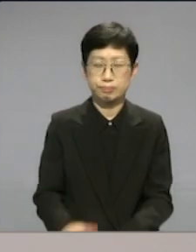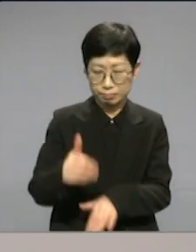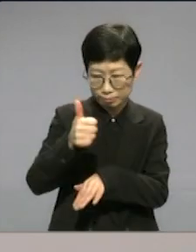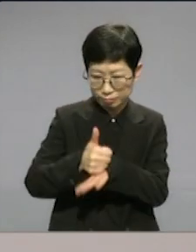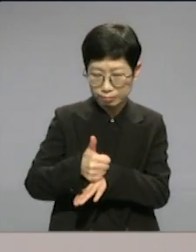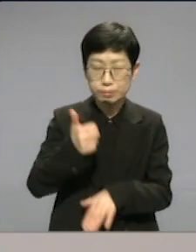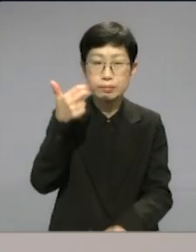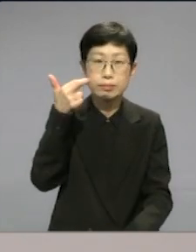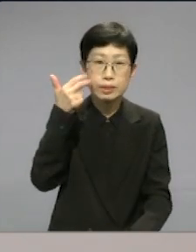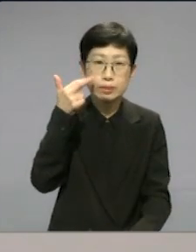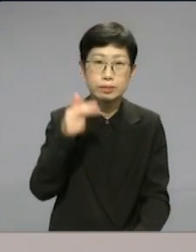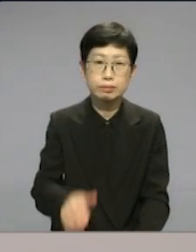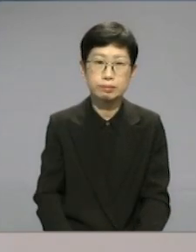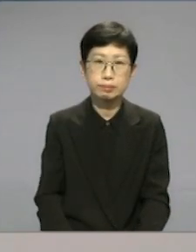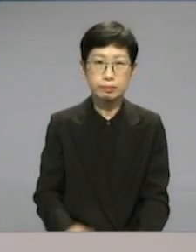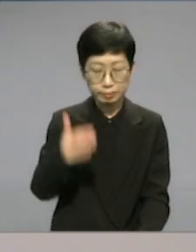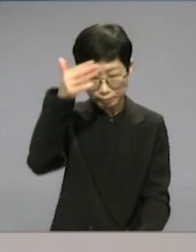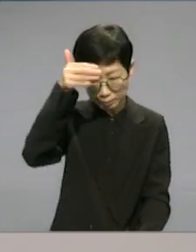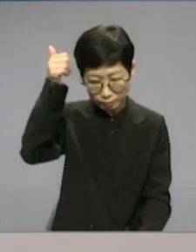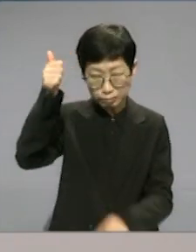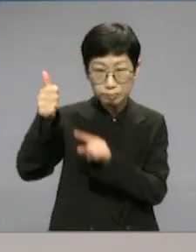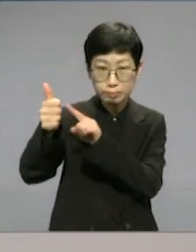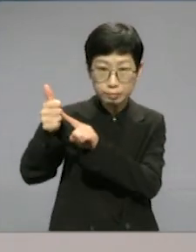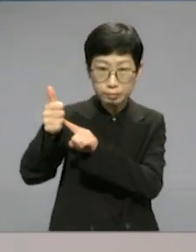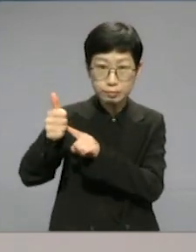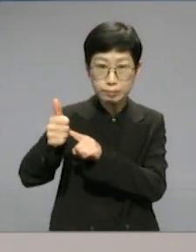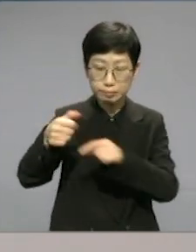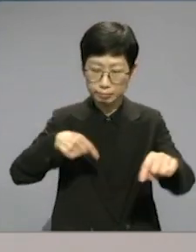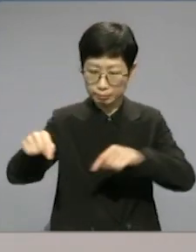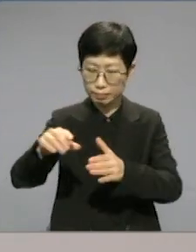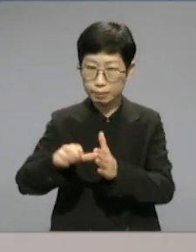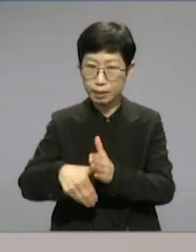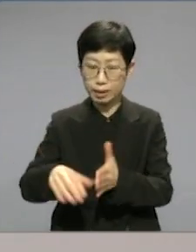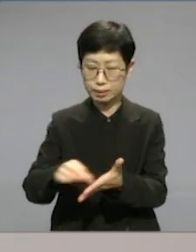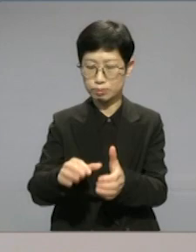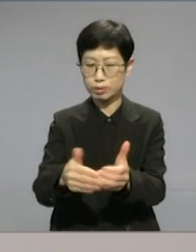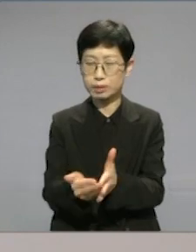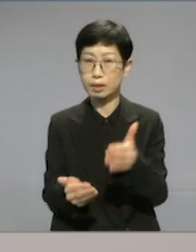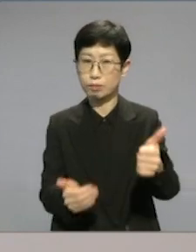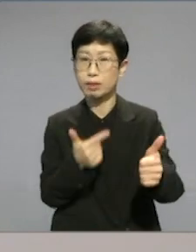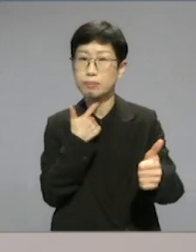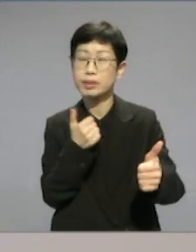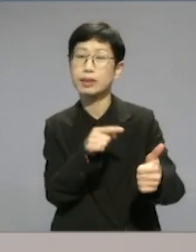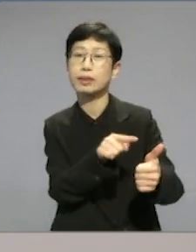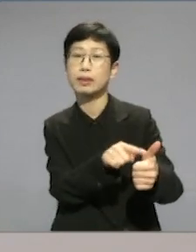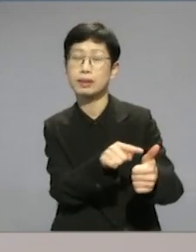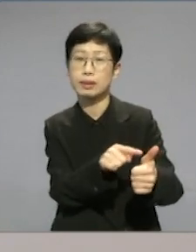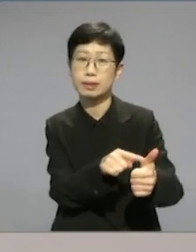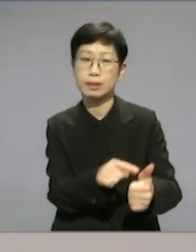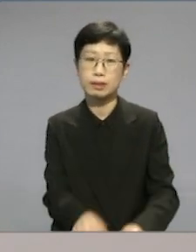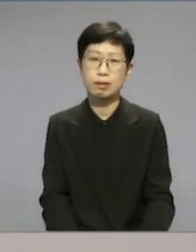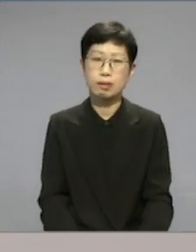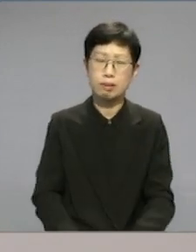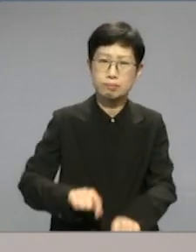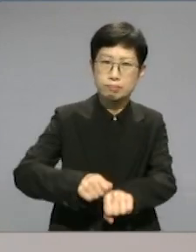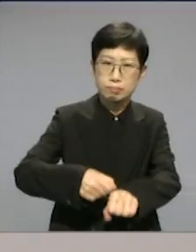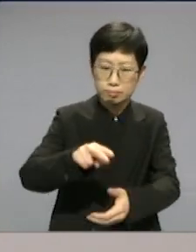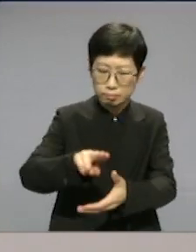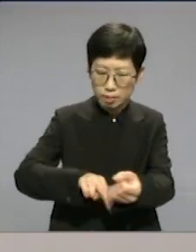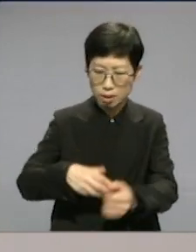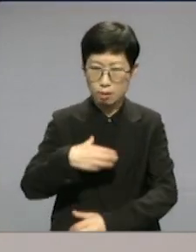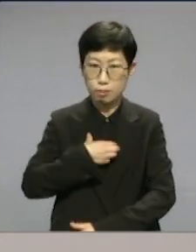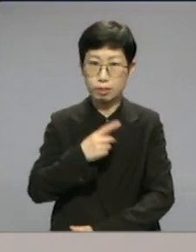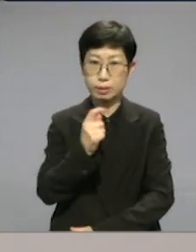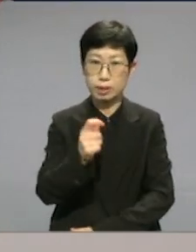끝으로 미국입니다. 트럼프 전 미국 대통령 시절 재무장관을 지낸 스티븐 무누신이 강제 매각 위기에 처한